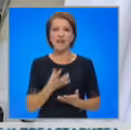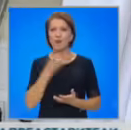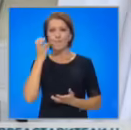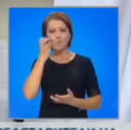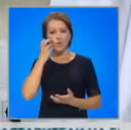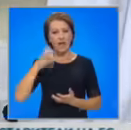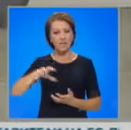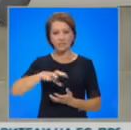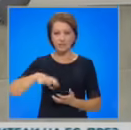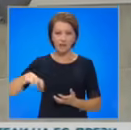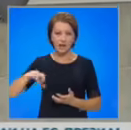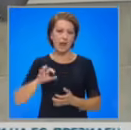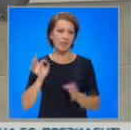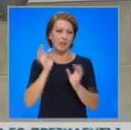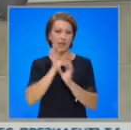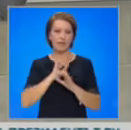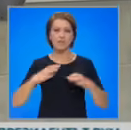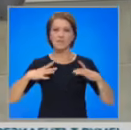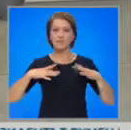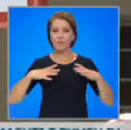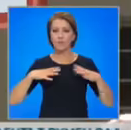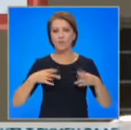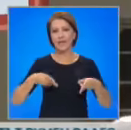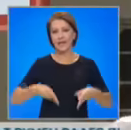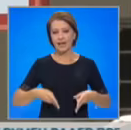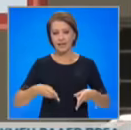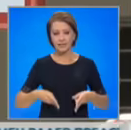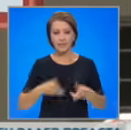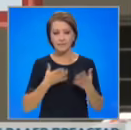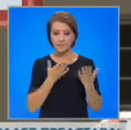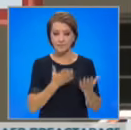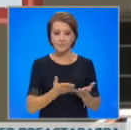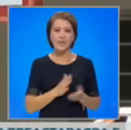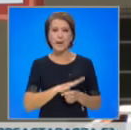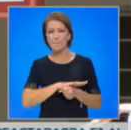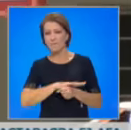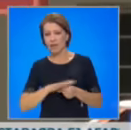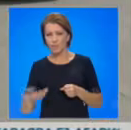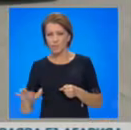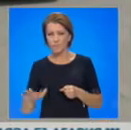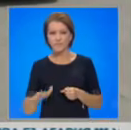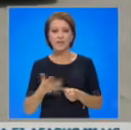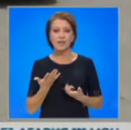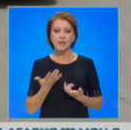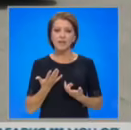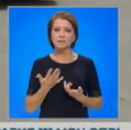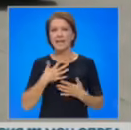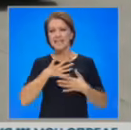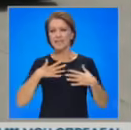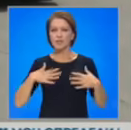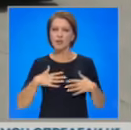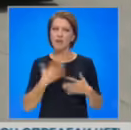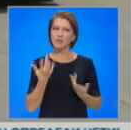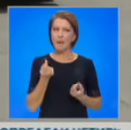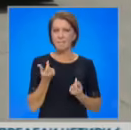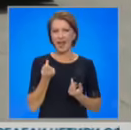Бургас вече няма свободни места. Капацитетът е изпълнен, 5 са в момента децата, които се лекуват в инфекциозно отделение. Задоволително е състоянието към